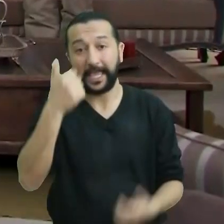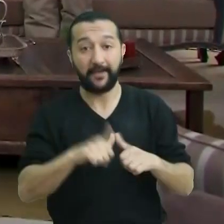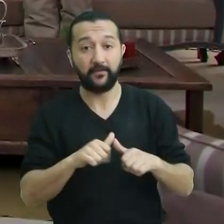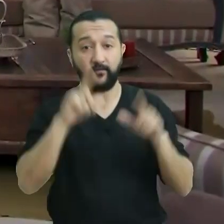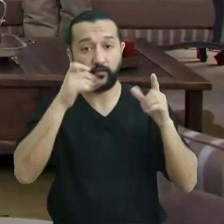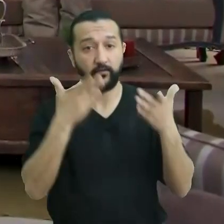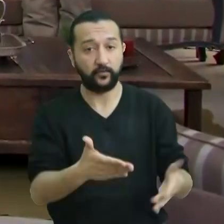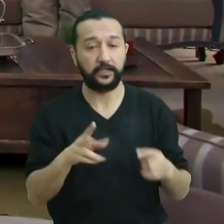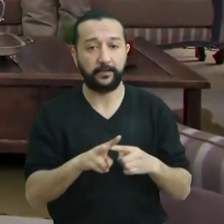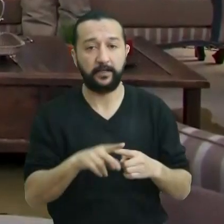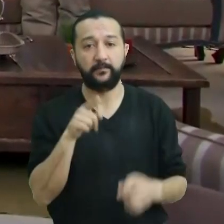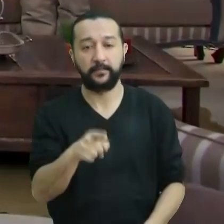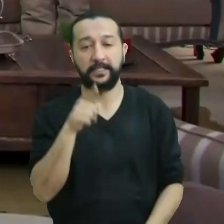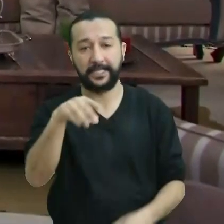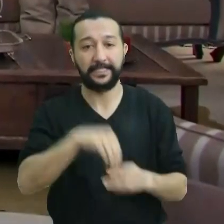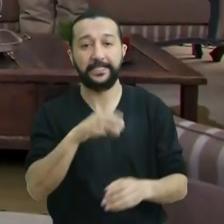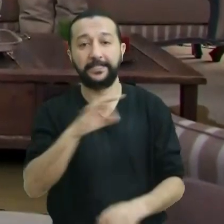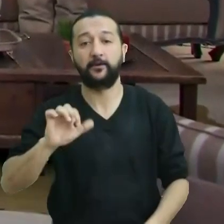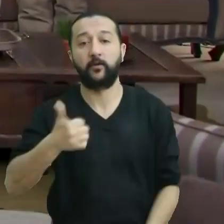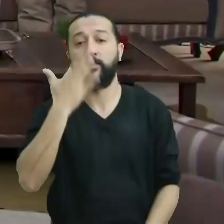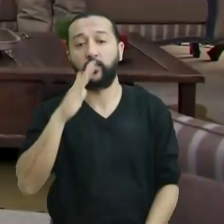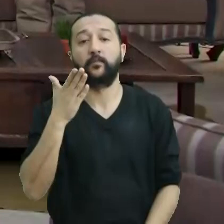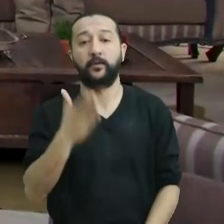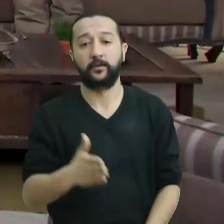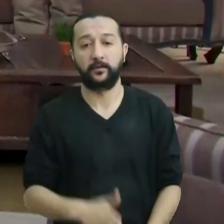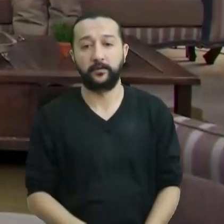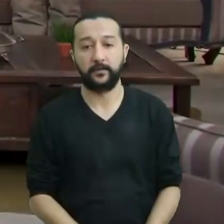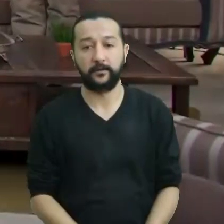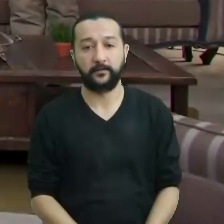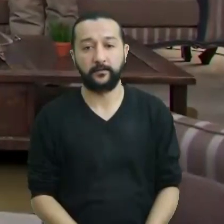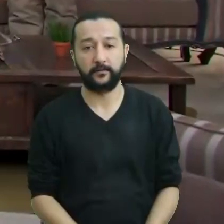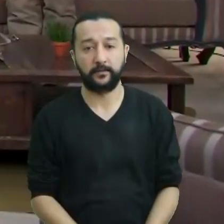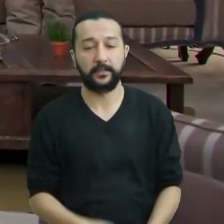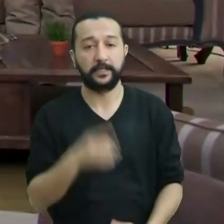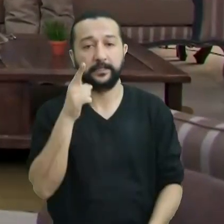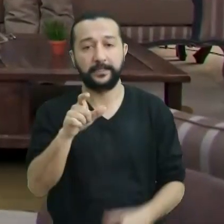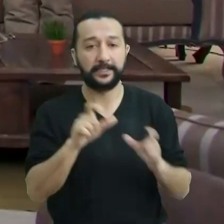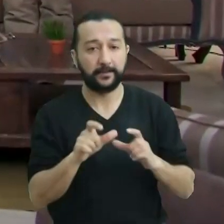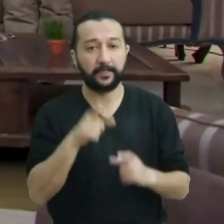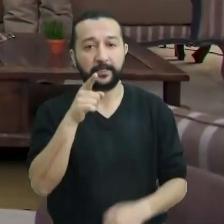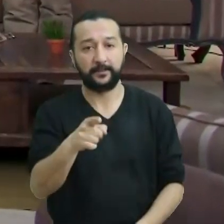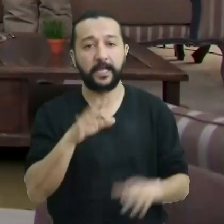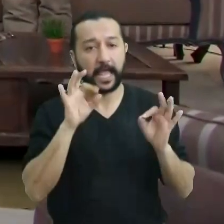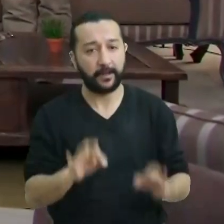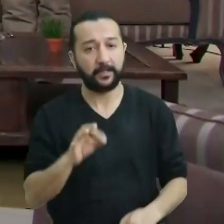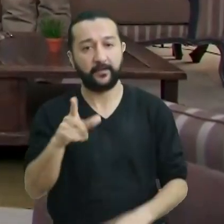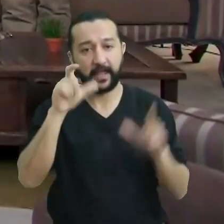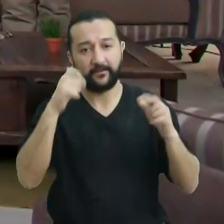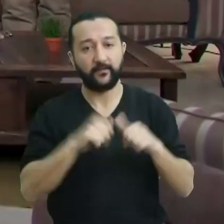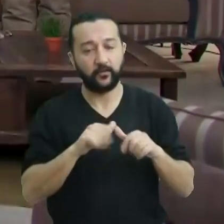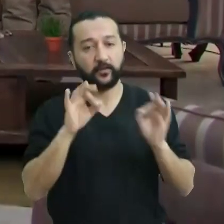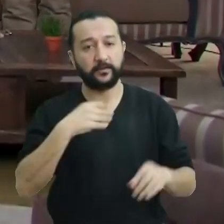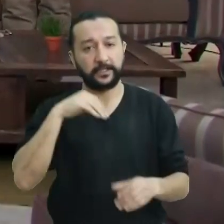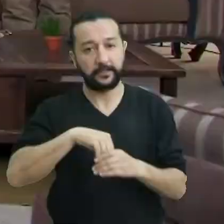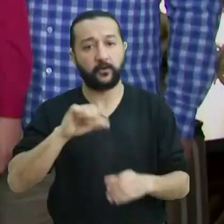evlilik fotoğrafımız Kemal'im. Senin için hiç önemi yok mu? Ya Serpil, elbette bu evlilik fotoğrafı